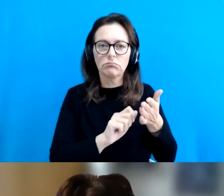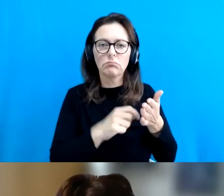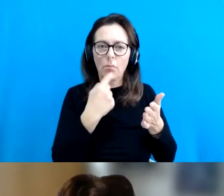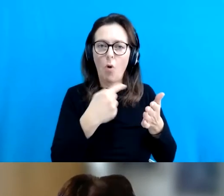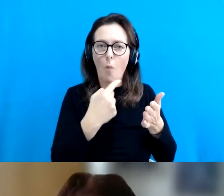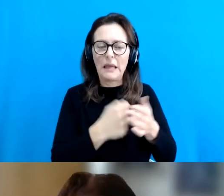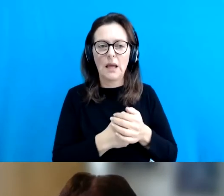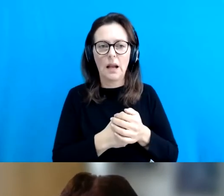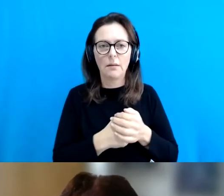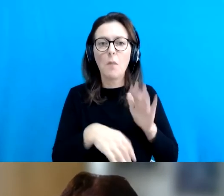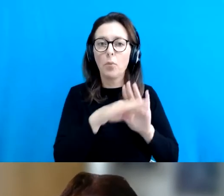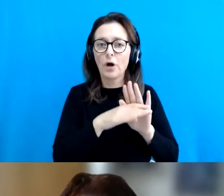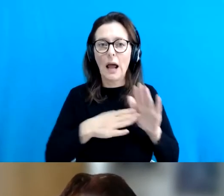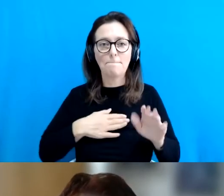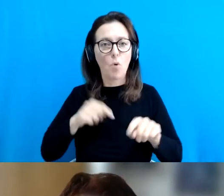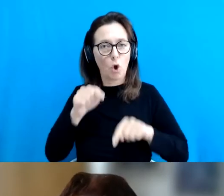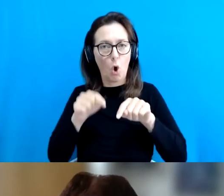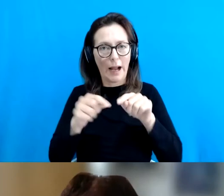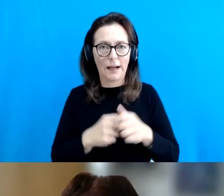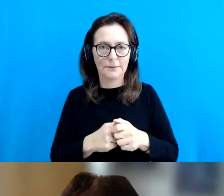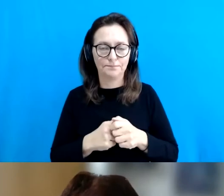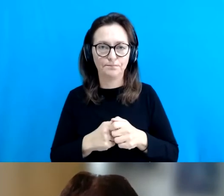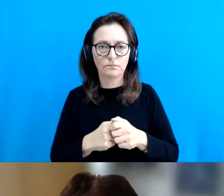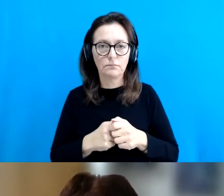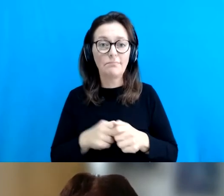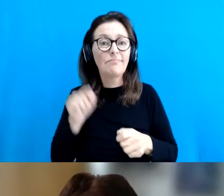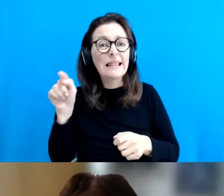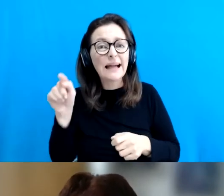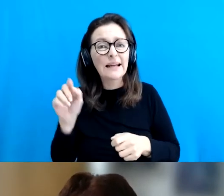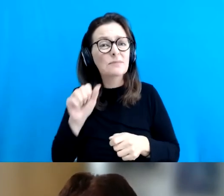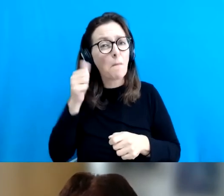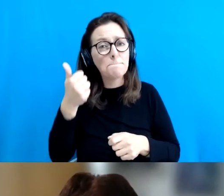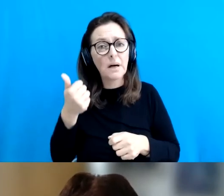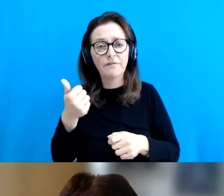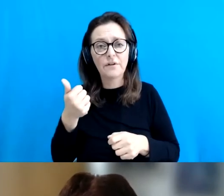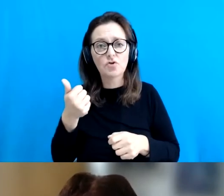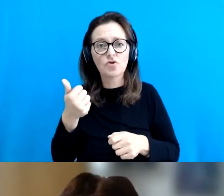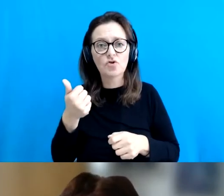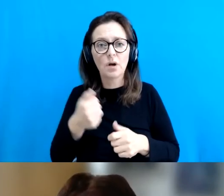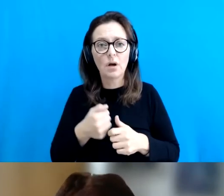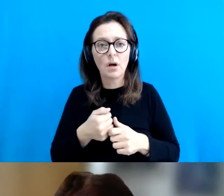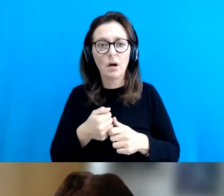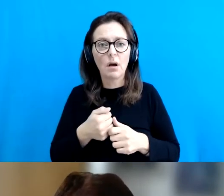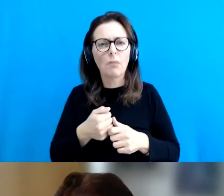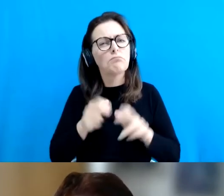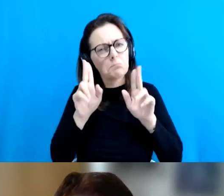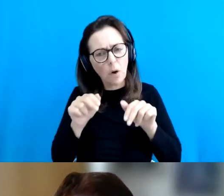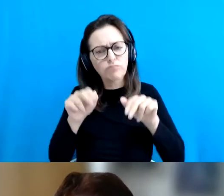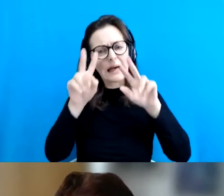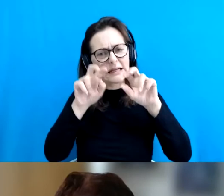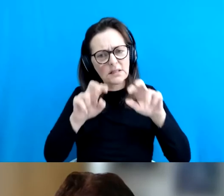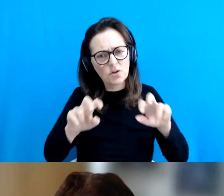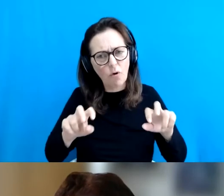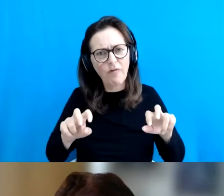program Moj korak. In takrat smo prvič v bistvu prav raziskovalno